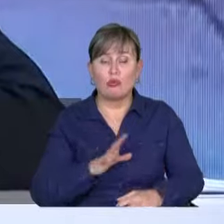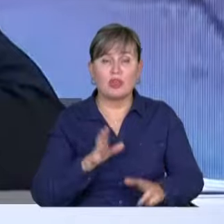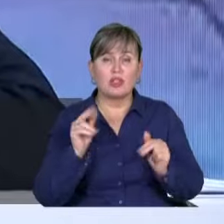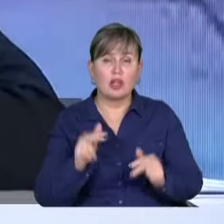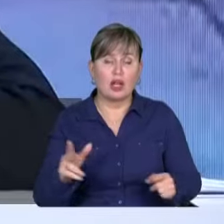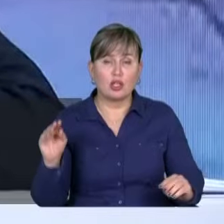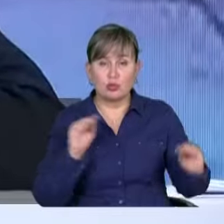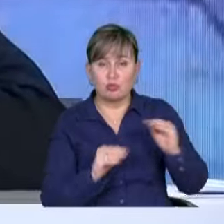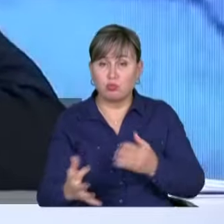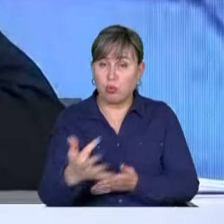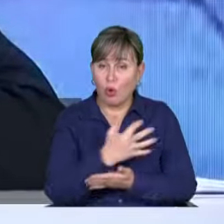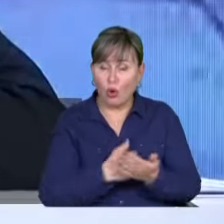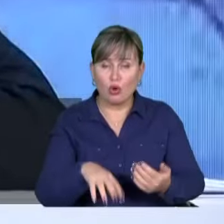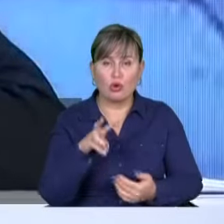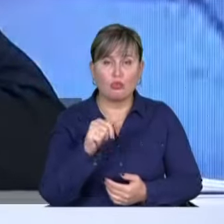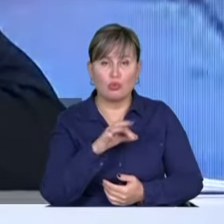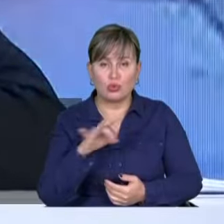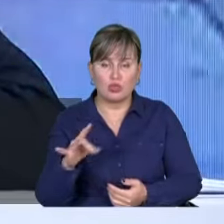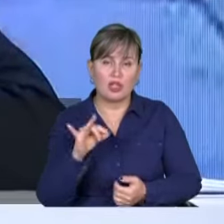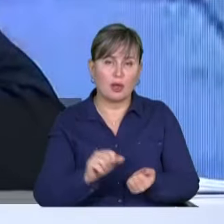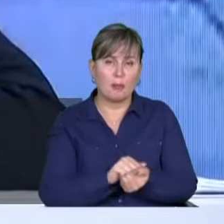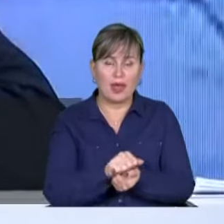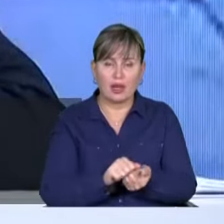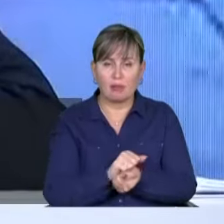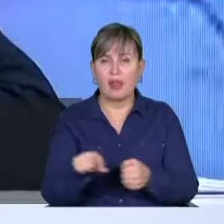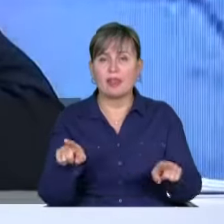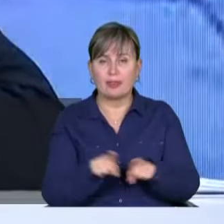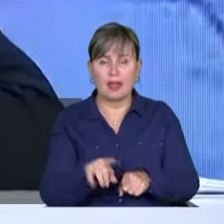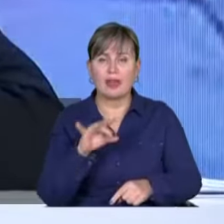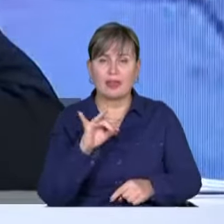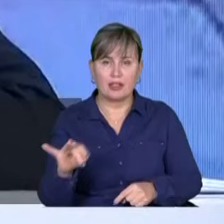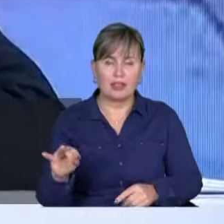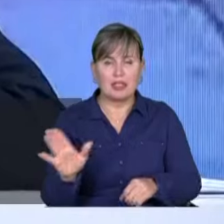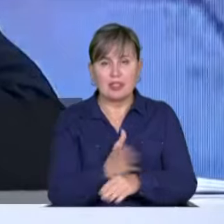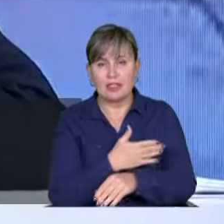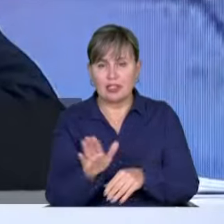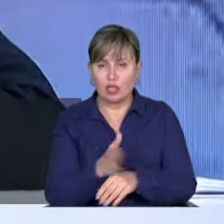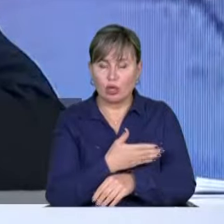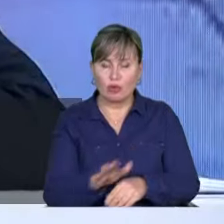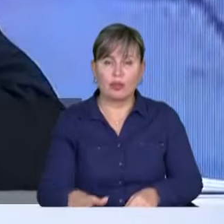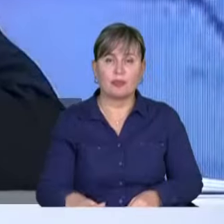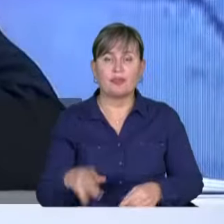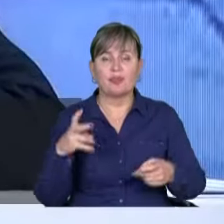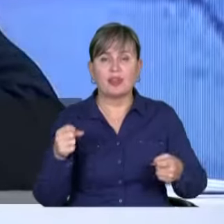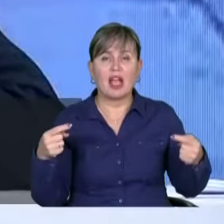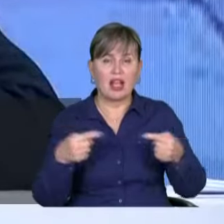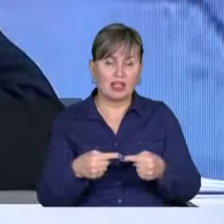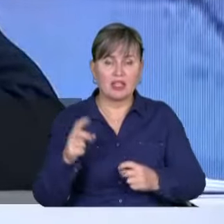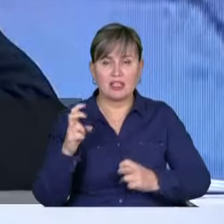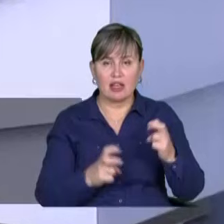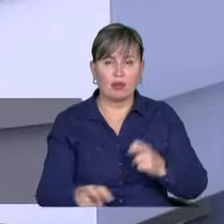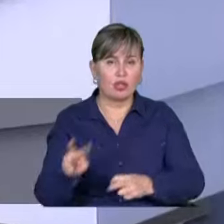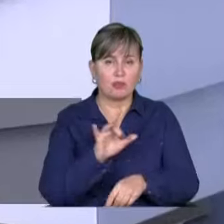по сбору мусора, по переработке, так и по сортировке. То есть на конкретные заводы мы